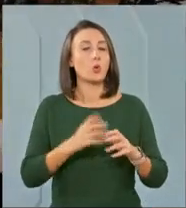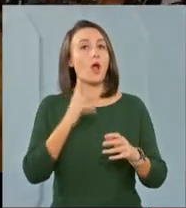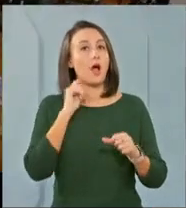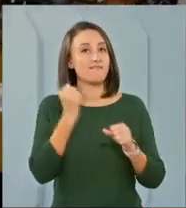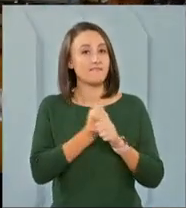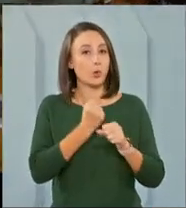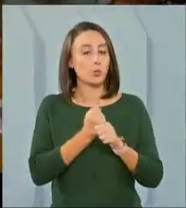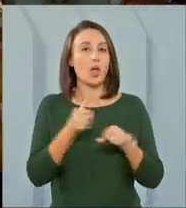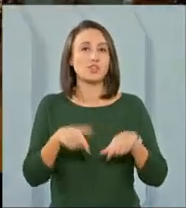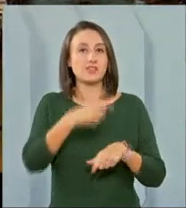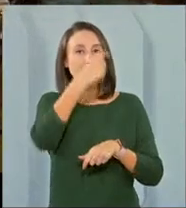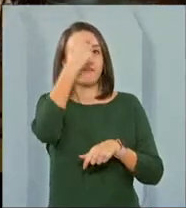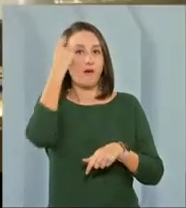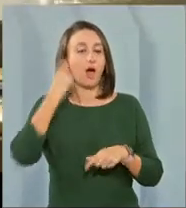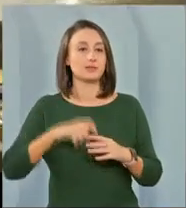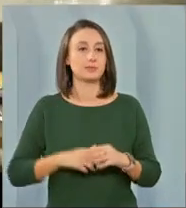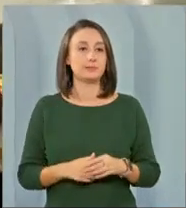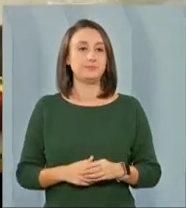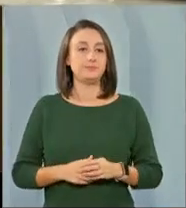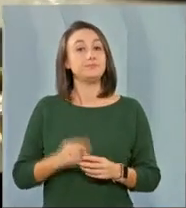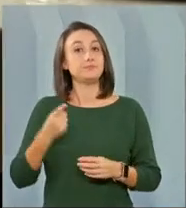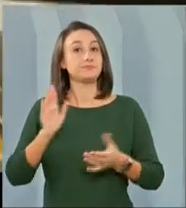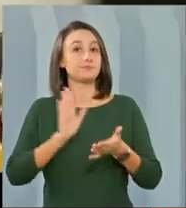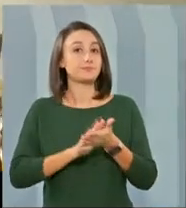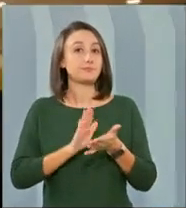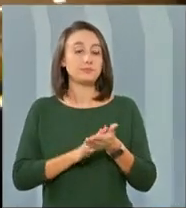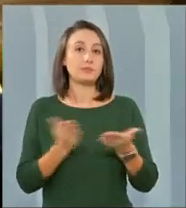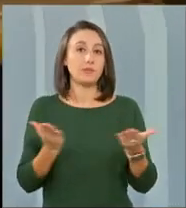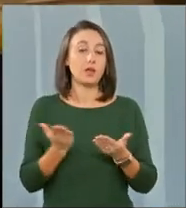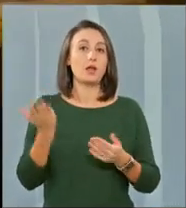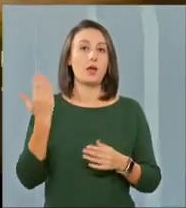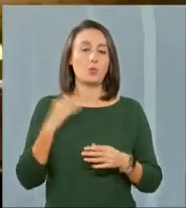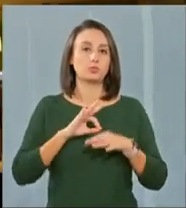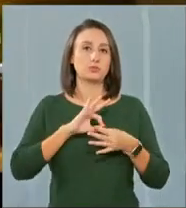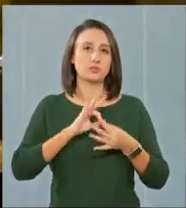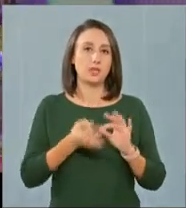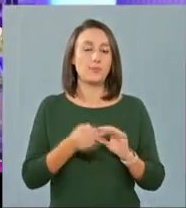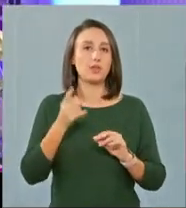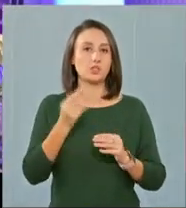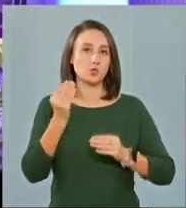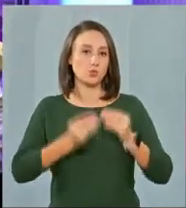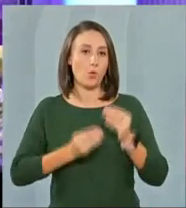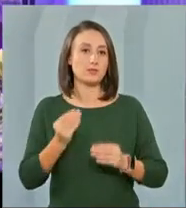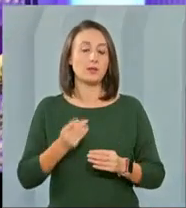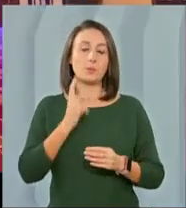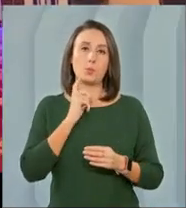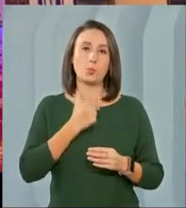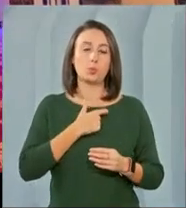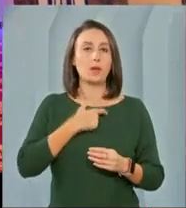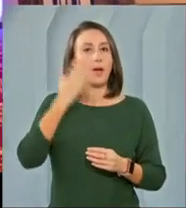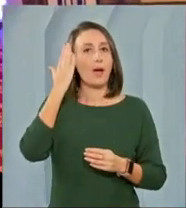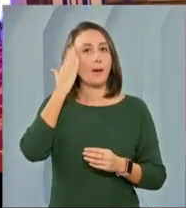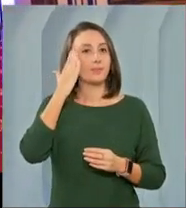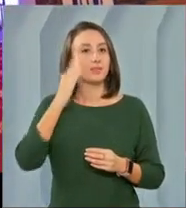au fost efectuate în această vară. Pe de altă parte, alte motive care au dus la această situație, bine, putem aminti cele legate